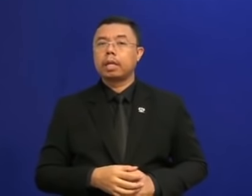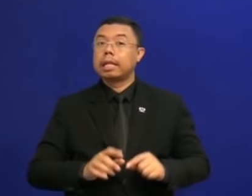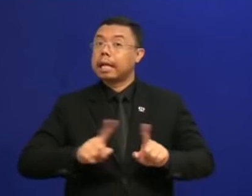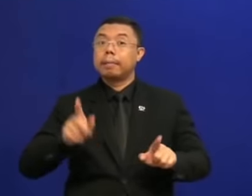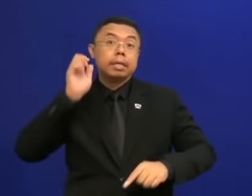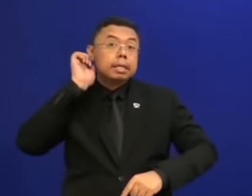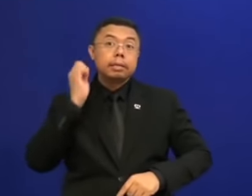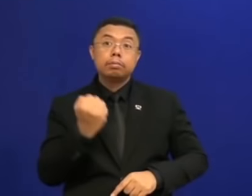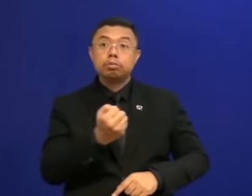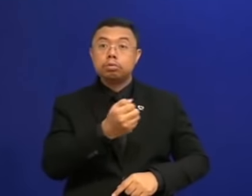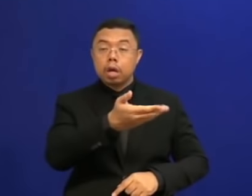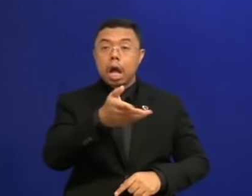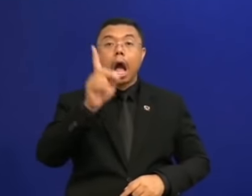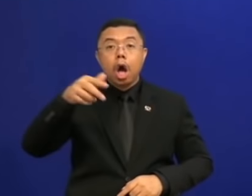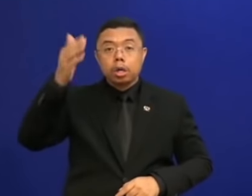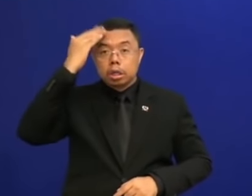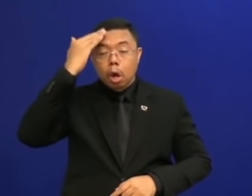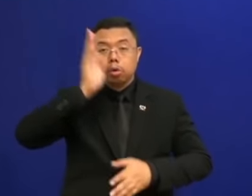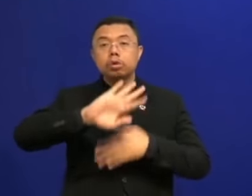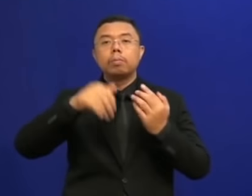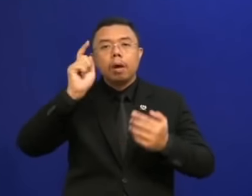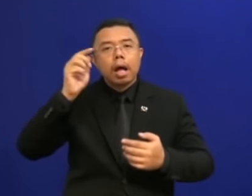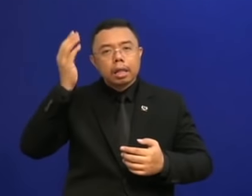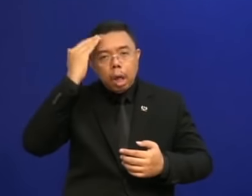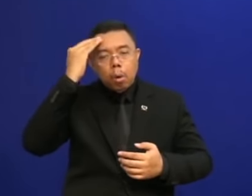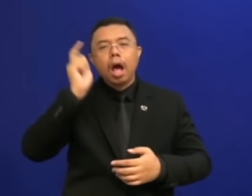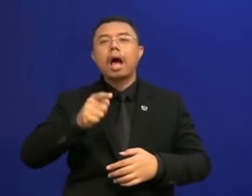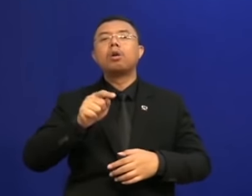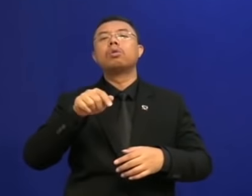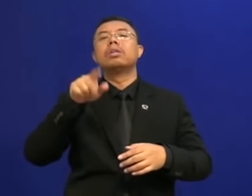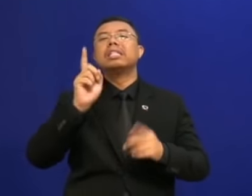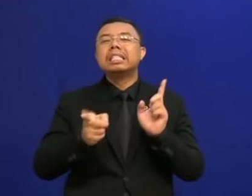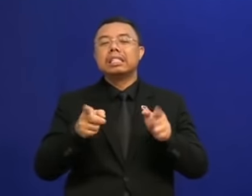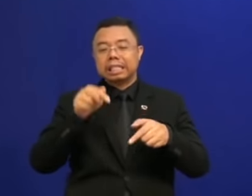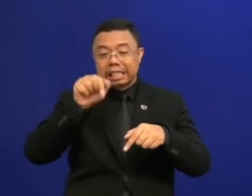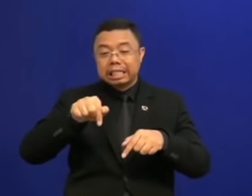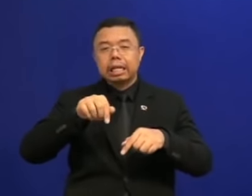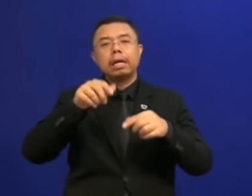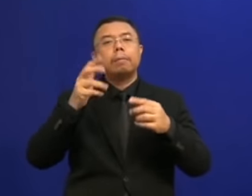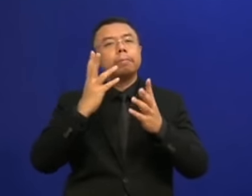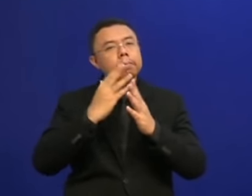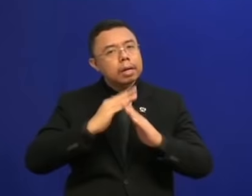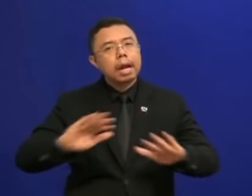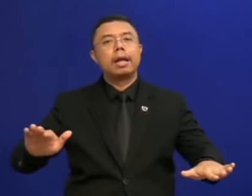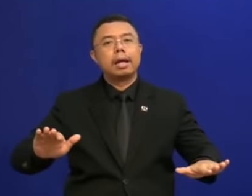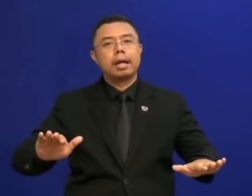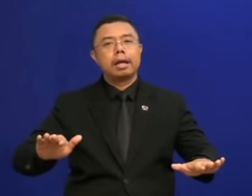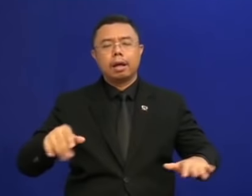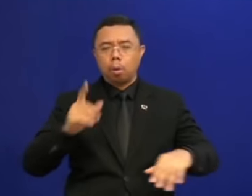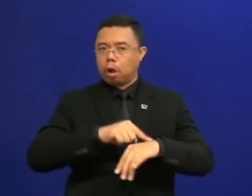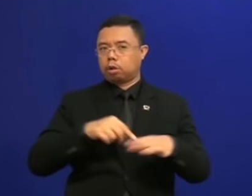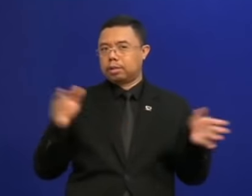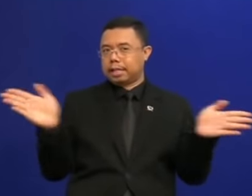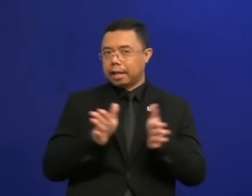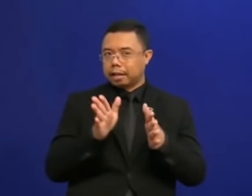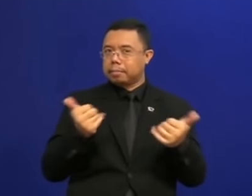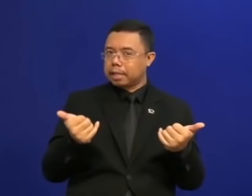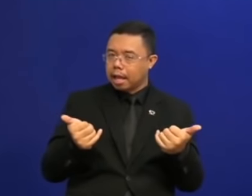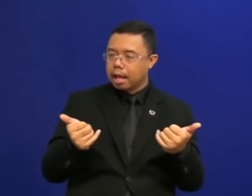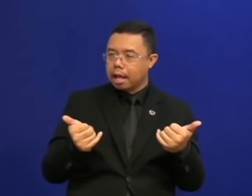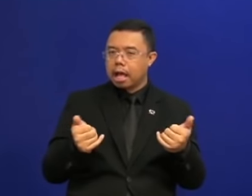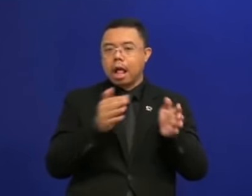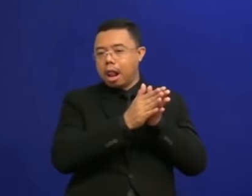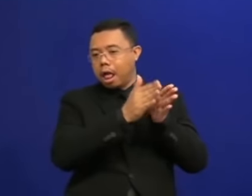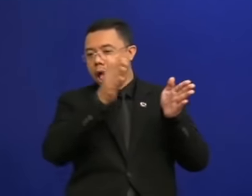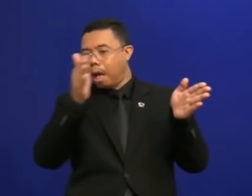Tapi ibu-ibu harus tahu semua ini akan berakhir. Bisa berakhir dalam waktu singkat,